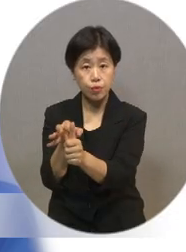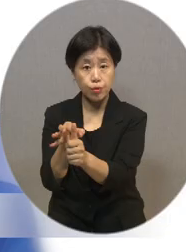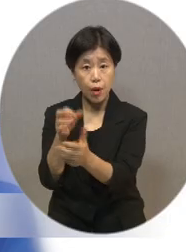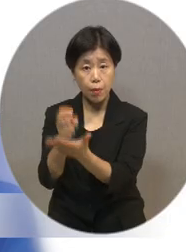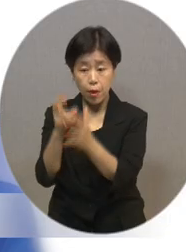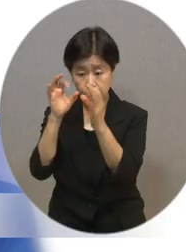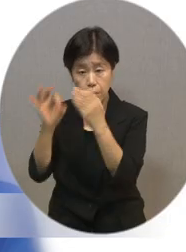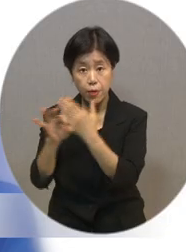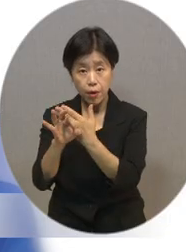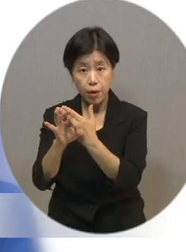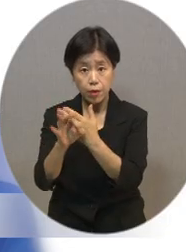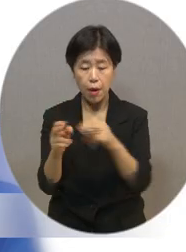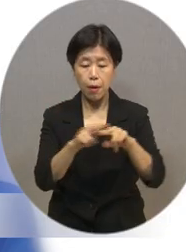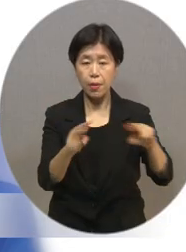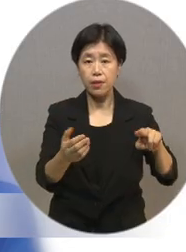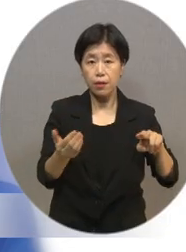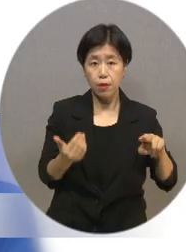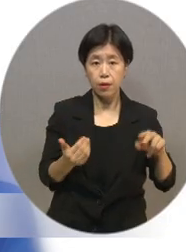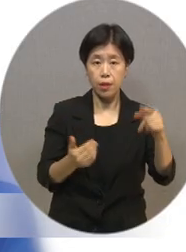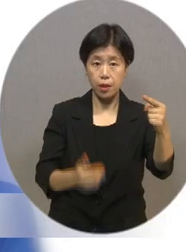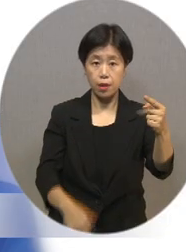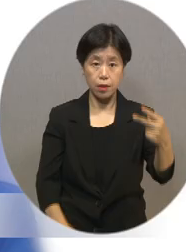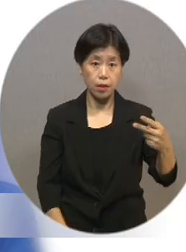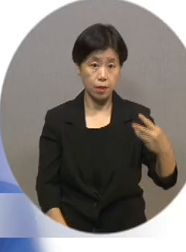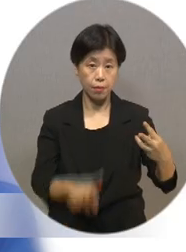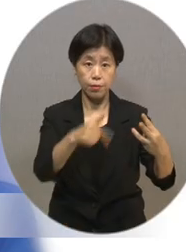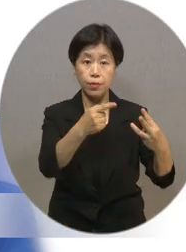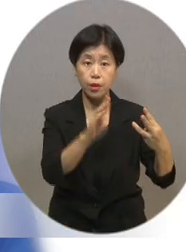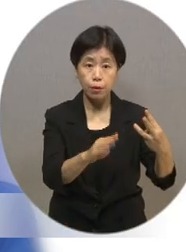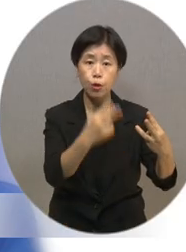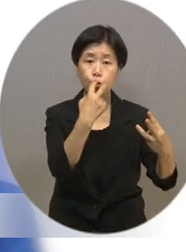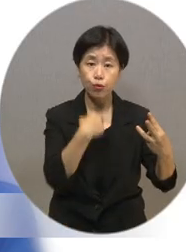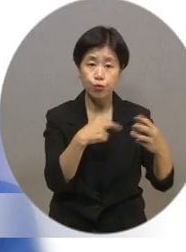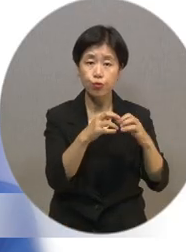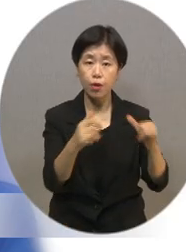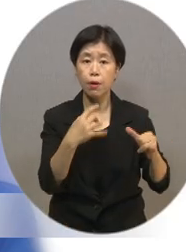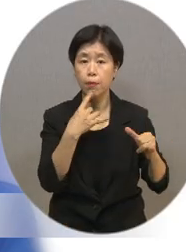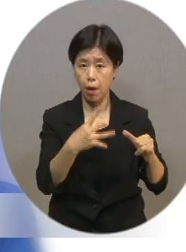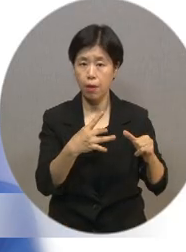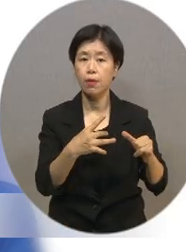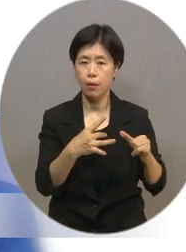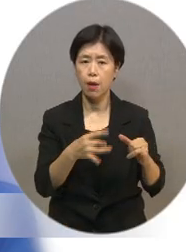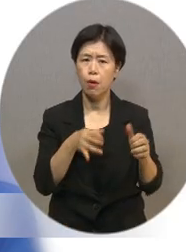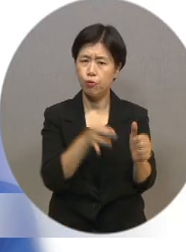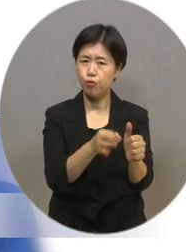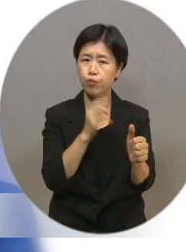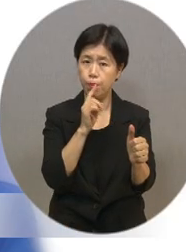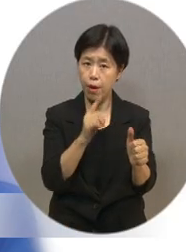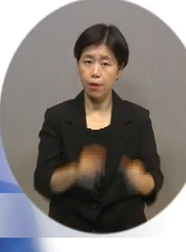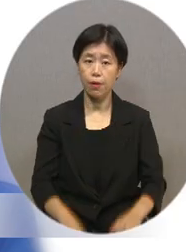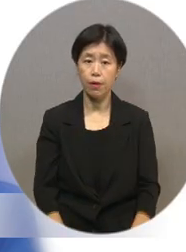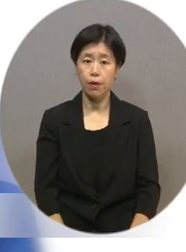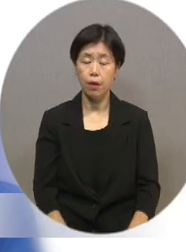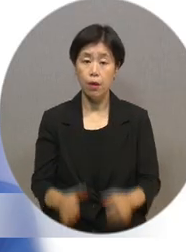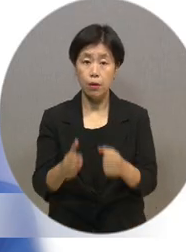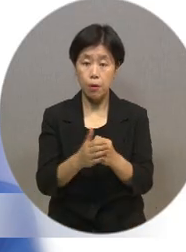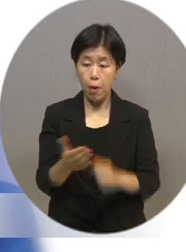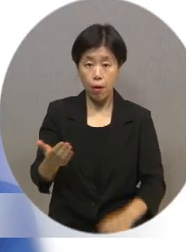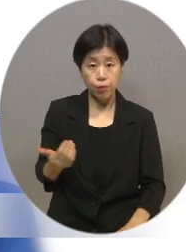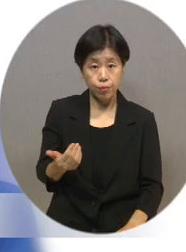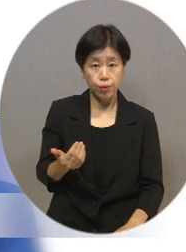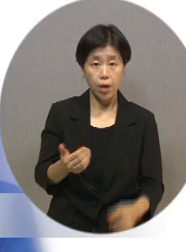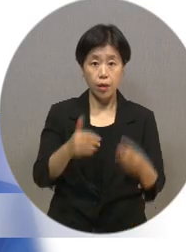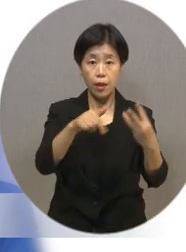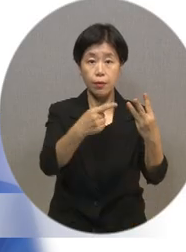등급제 폐지전 1급과 2급 3급 중복에 해당하는 자로 정하고 있습니다 이로 인해 종전